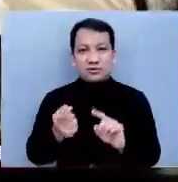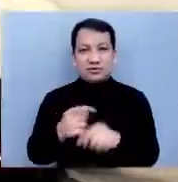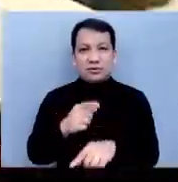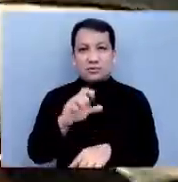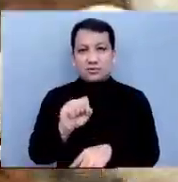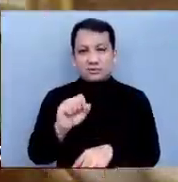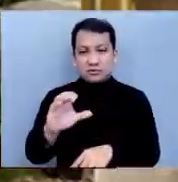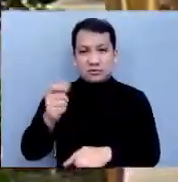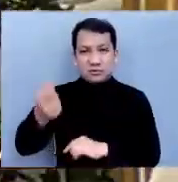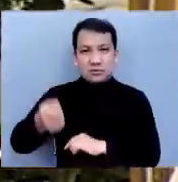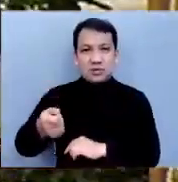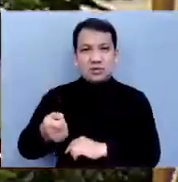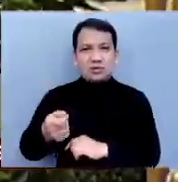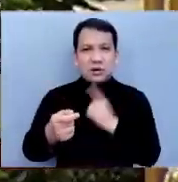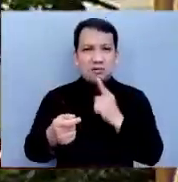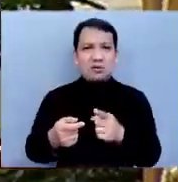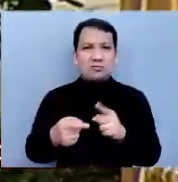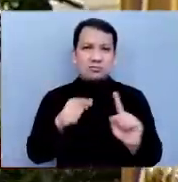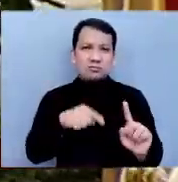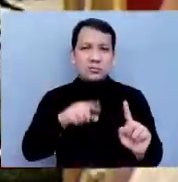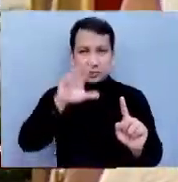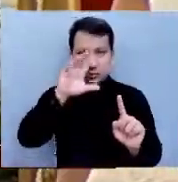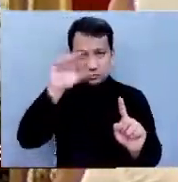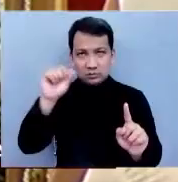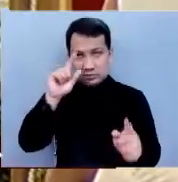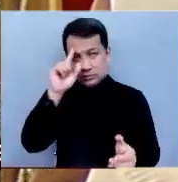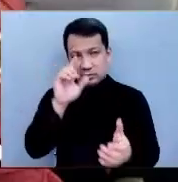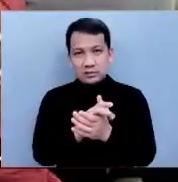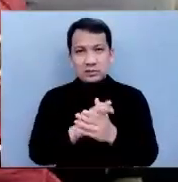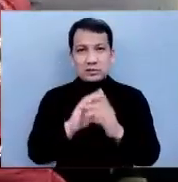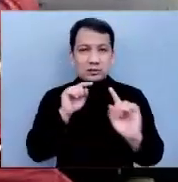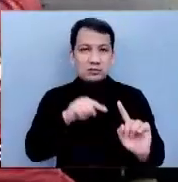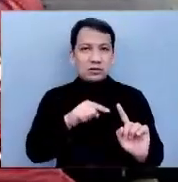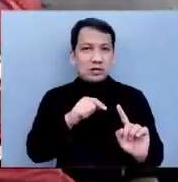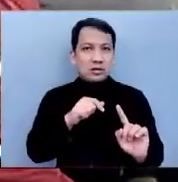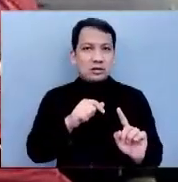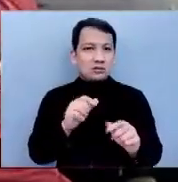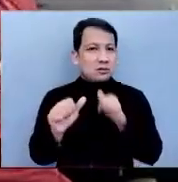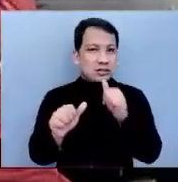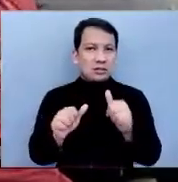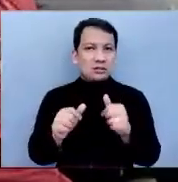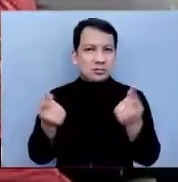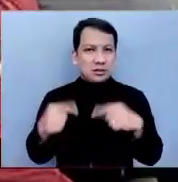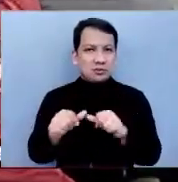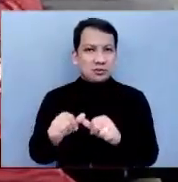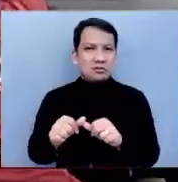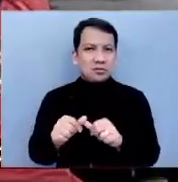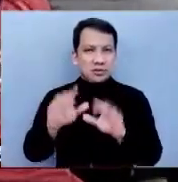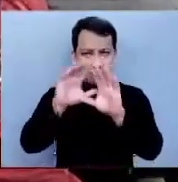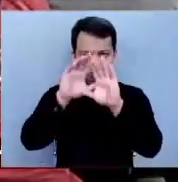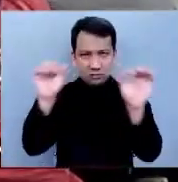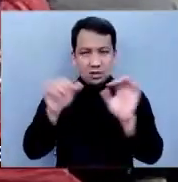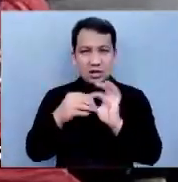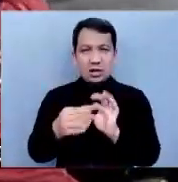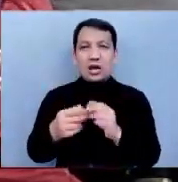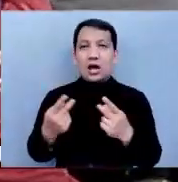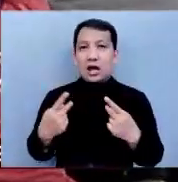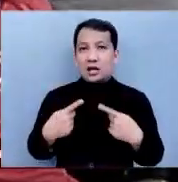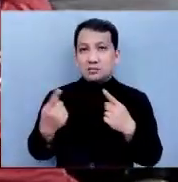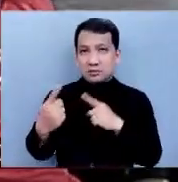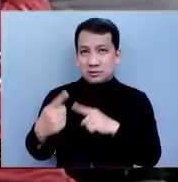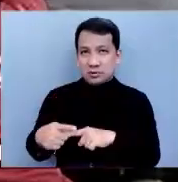Lucas Bersamin, naniniwala si Pangulong Bongbong Marcos na hindi makakaapekto sa pagiging Presidential Advisor ni Gadon